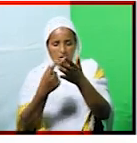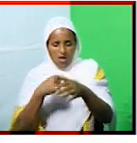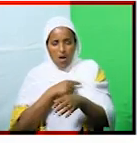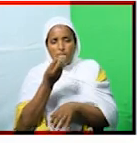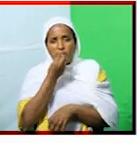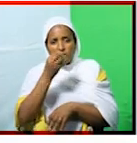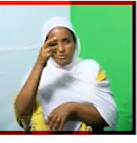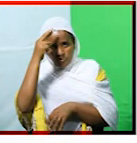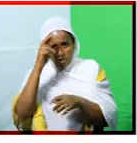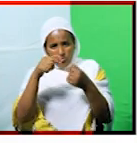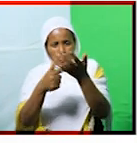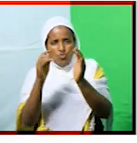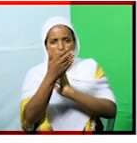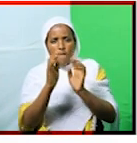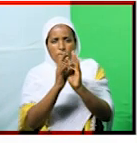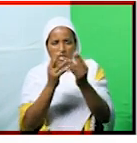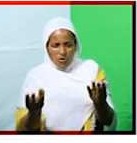ስለሆነ